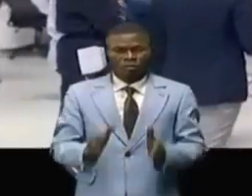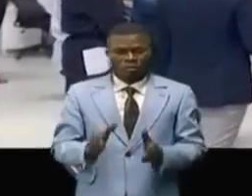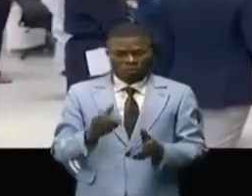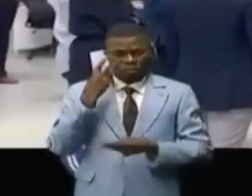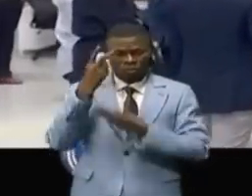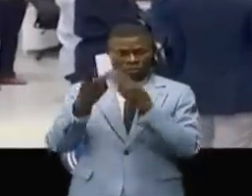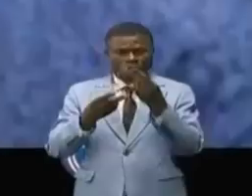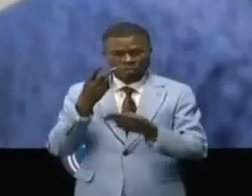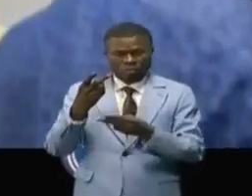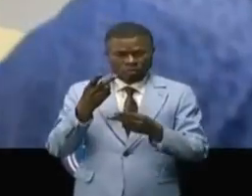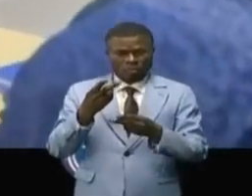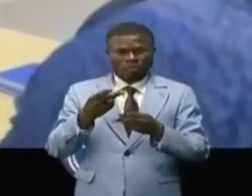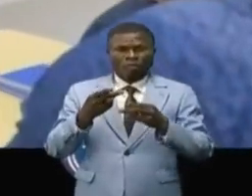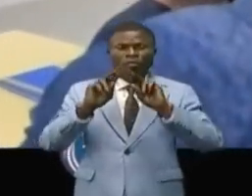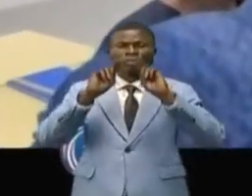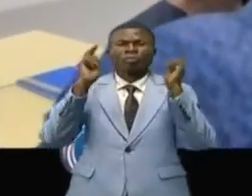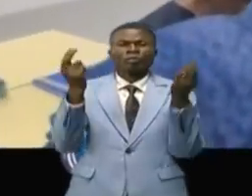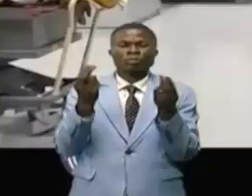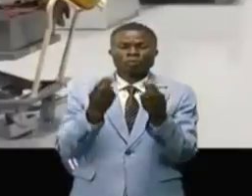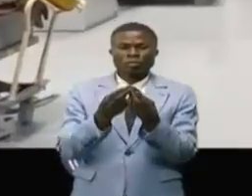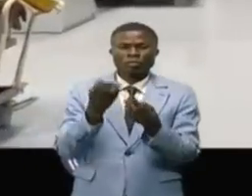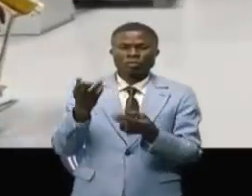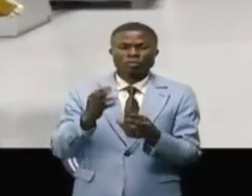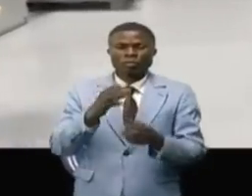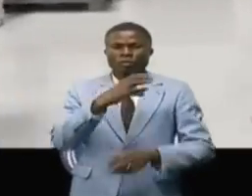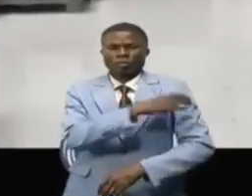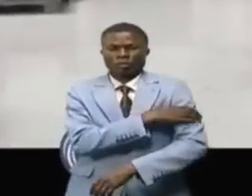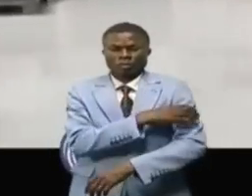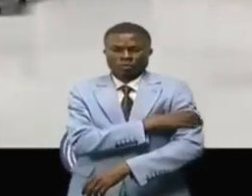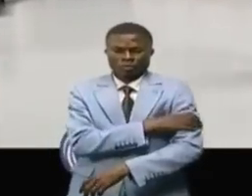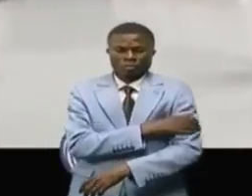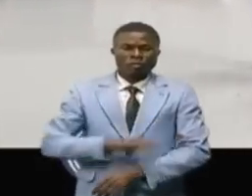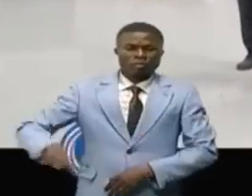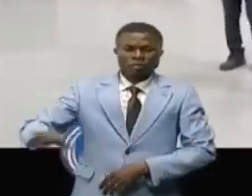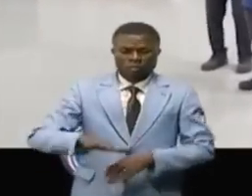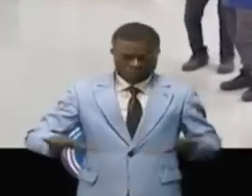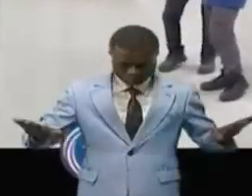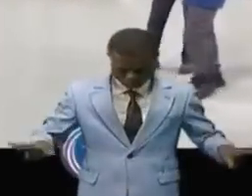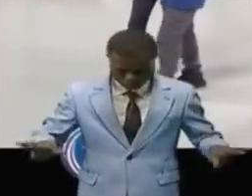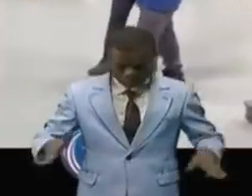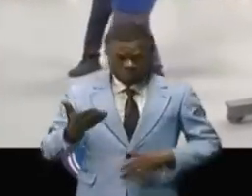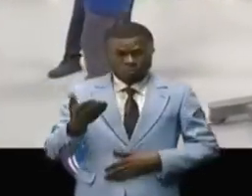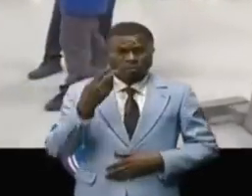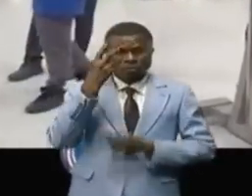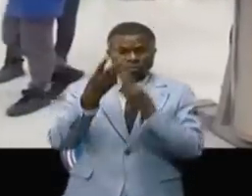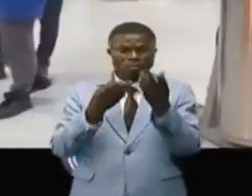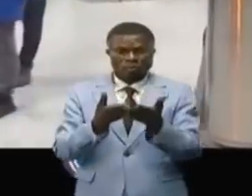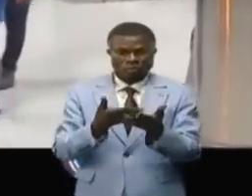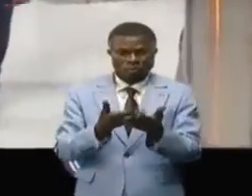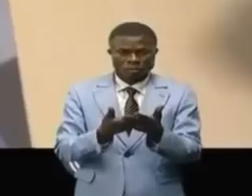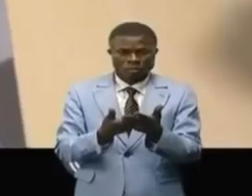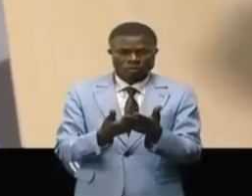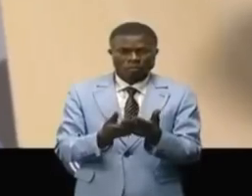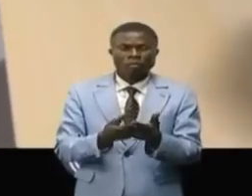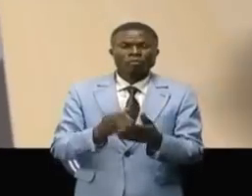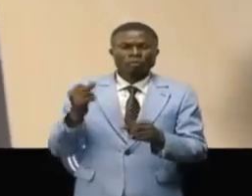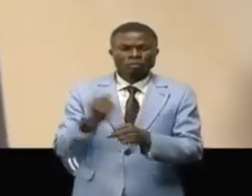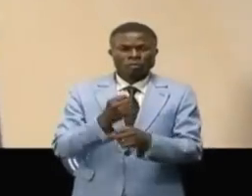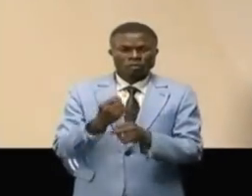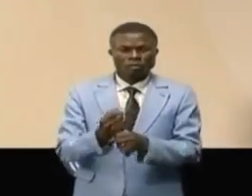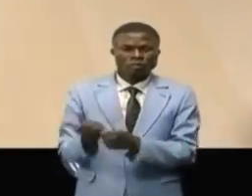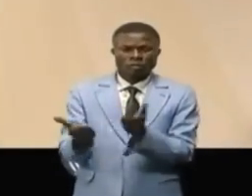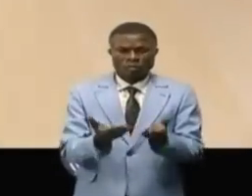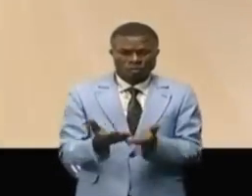la raffinerie Ourique à Abu Dhabi capitale des émirates Arabes Unis cette visite à la raffinerie où est traité